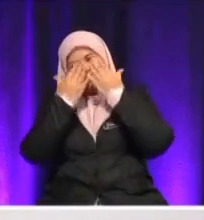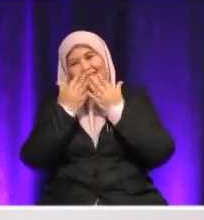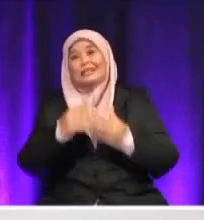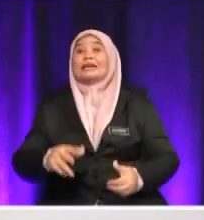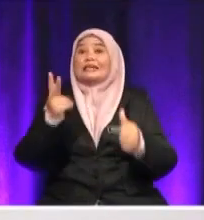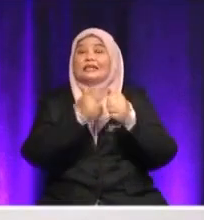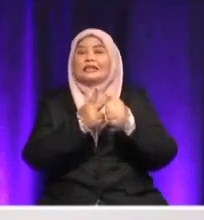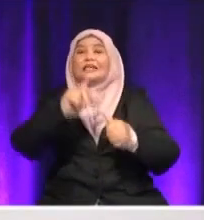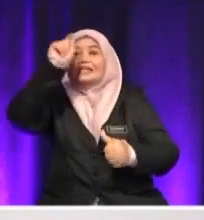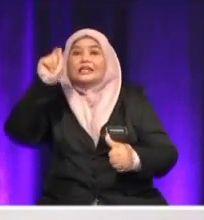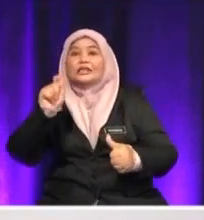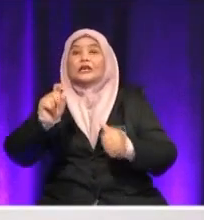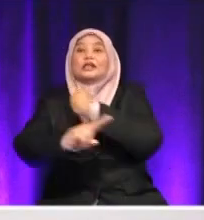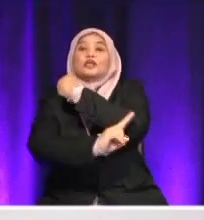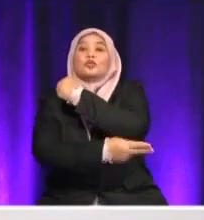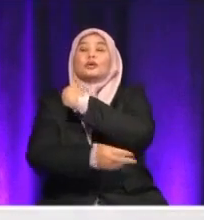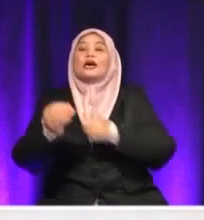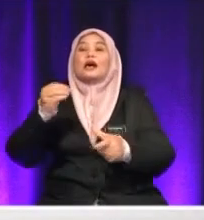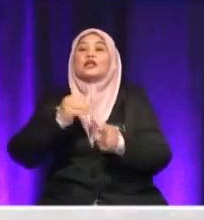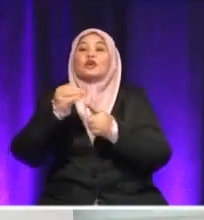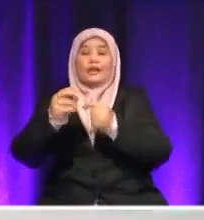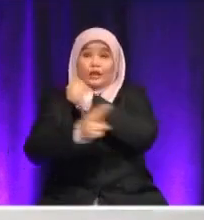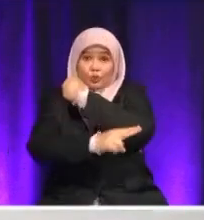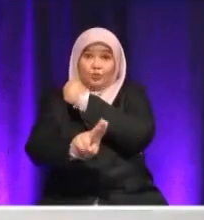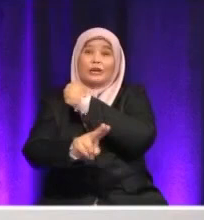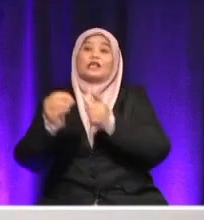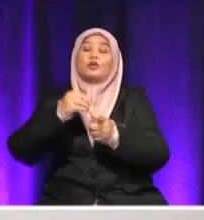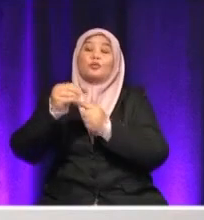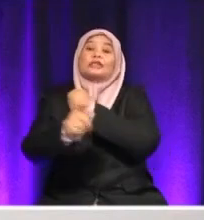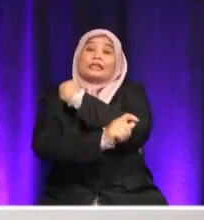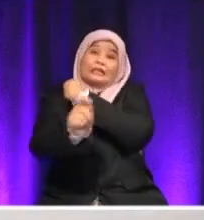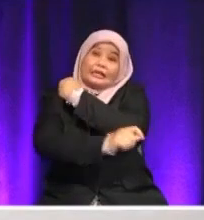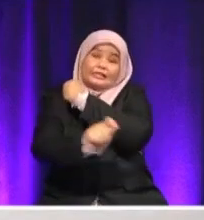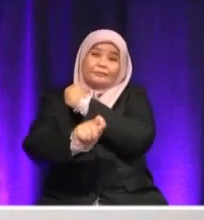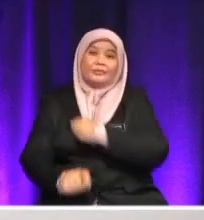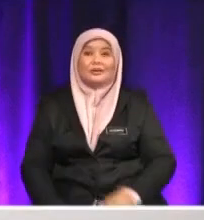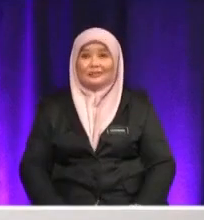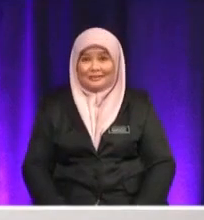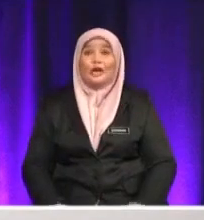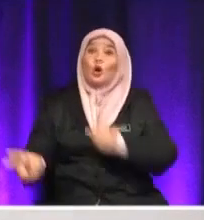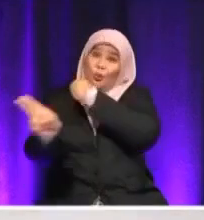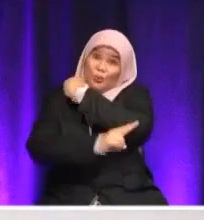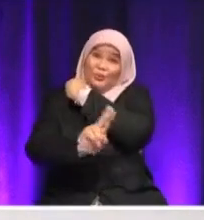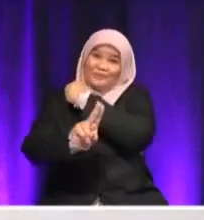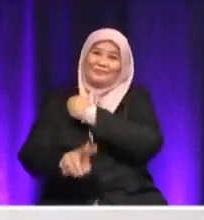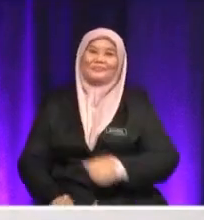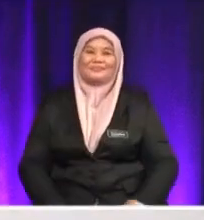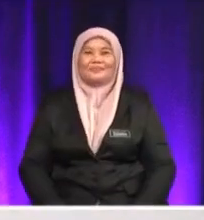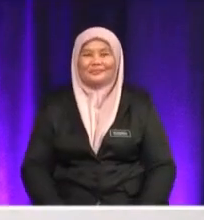ketiga, nak tanya, ini hudud atau takzir? Hudud ustaz. Okey. Tampak dulu hudud.